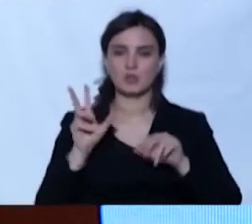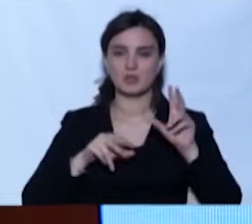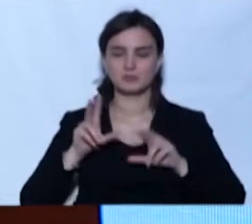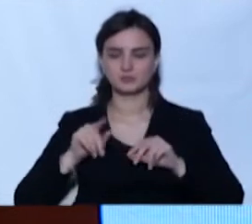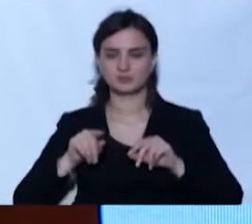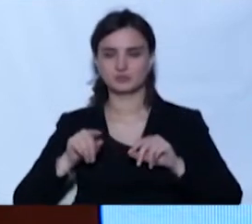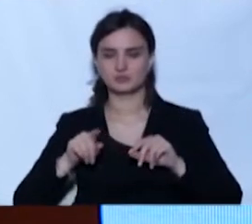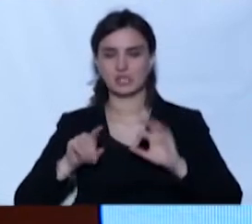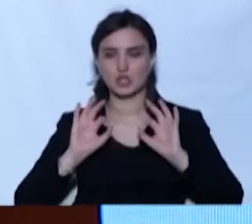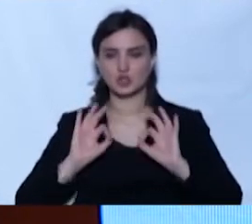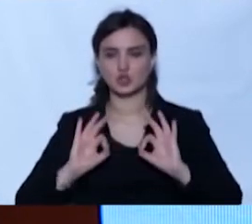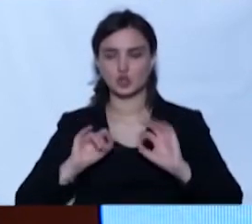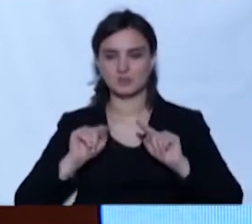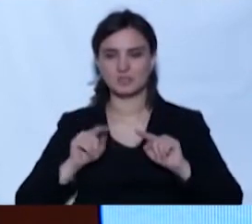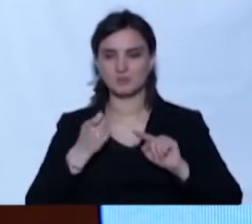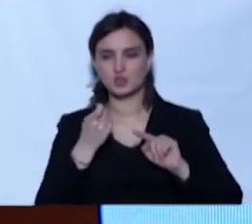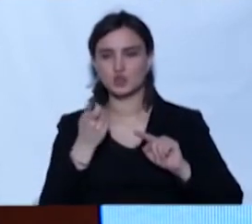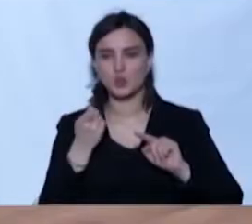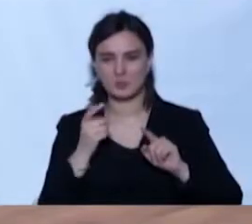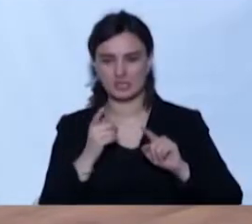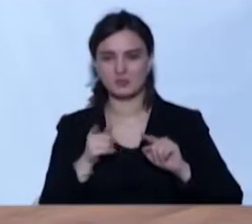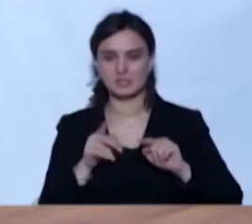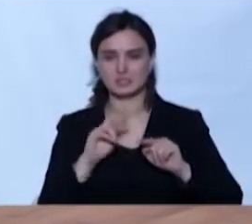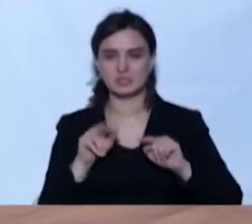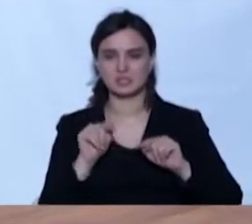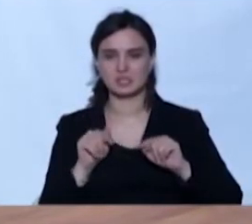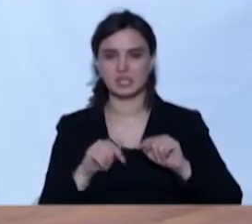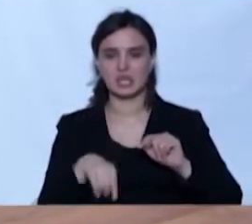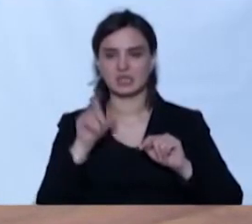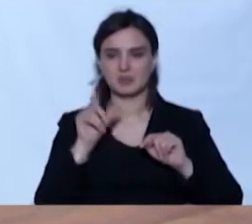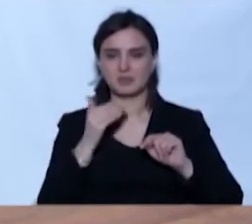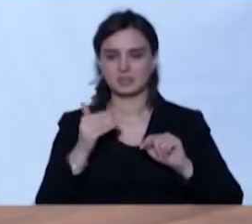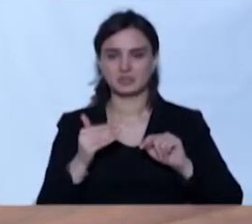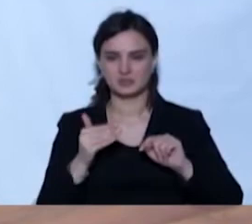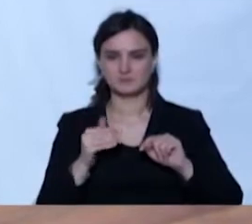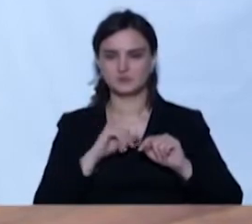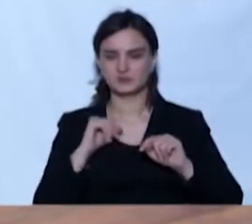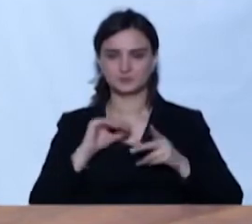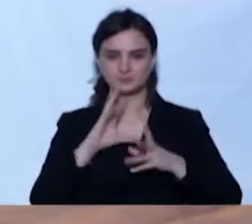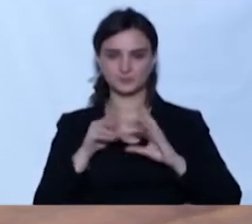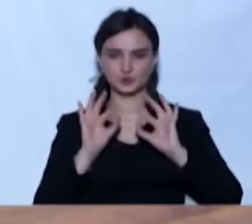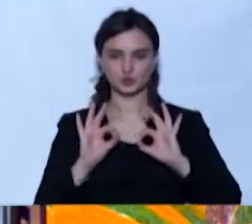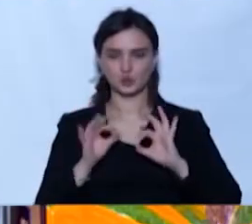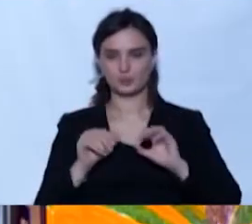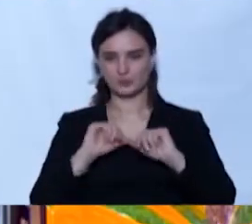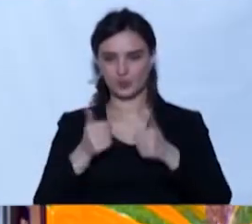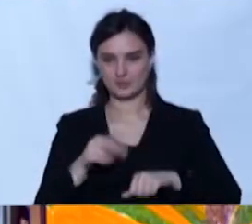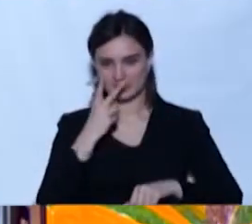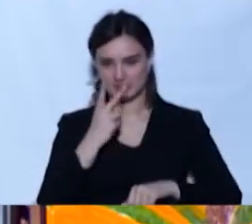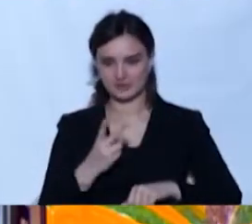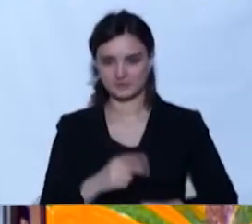ასწორებს ამ ცდომილებას და ადამიანის თვალი აბსოლუტურად სწორ ფორმას ხედავს. აი